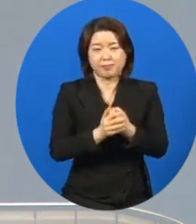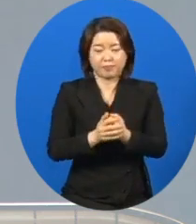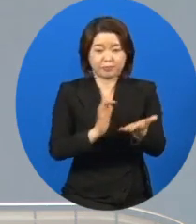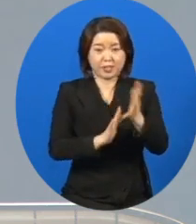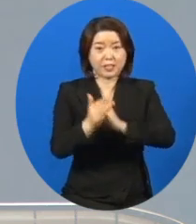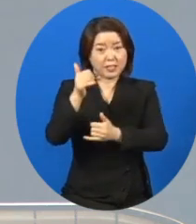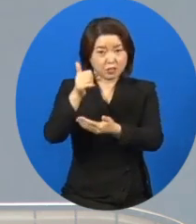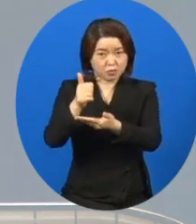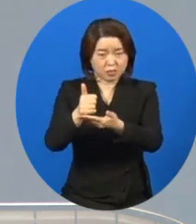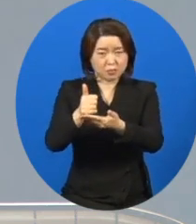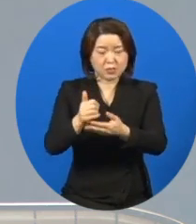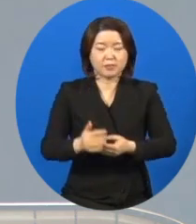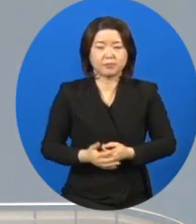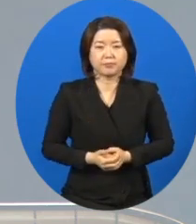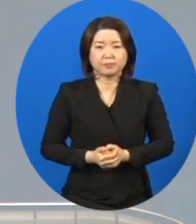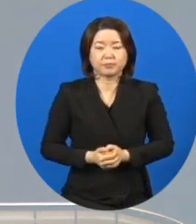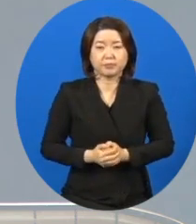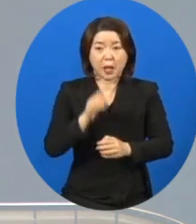예수님께서는